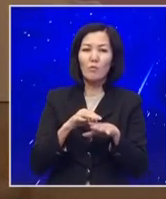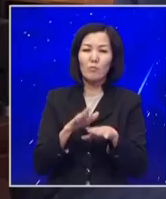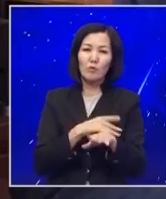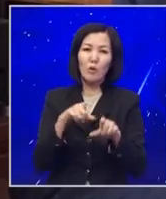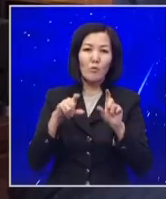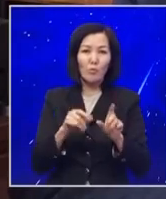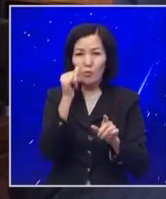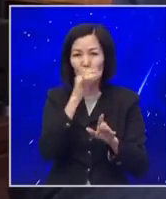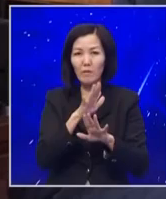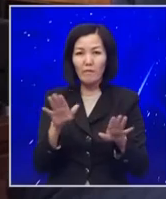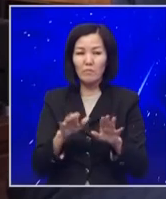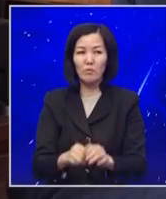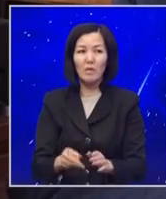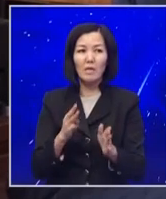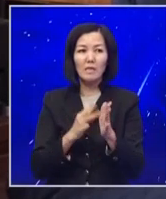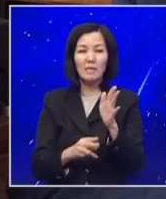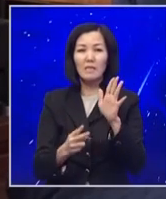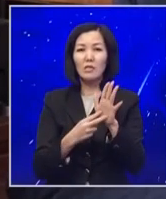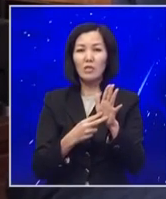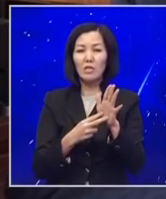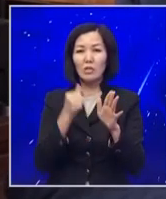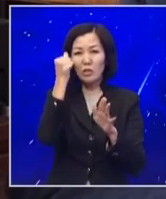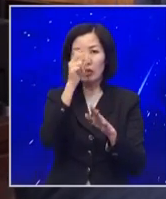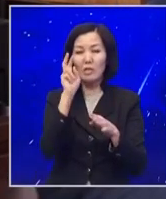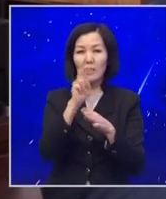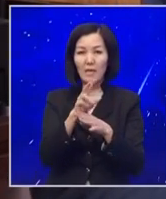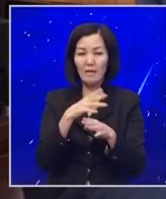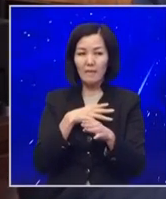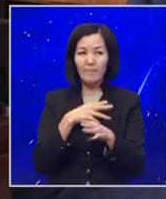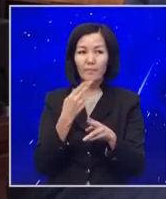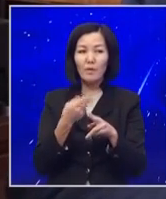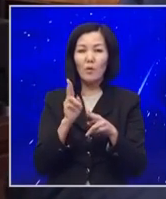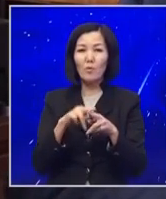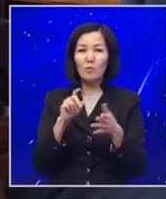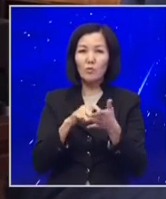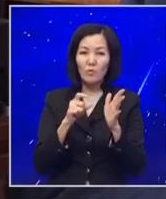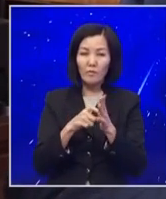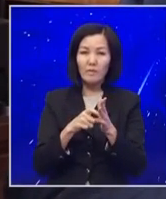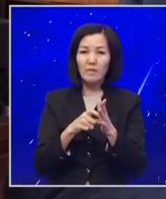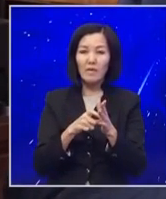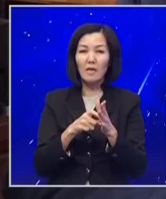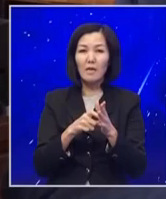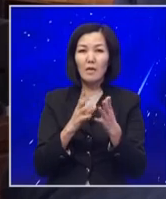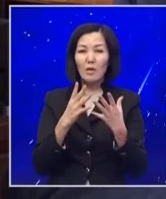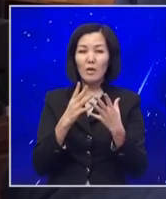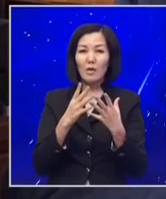алмайды. 87-те келгем, 87-тен бастап осы общество слепықта, мүгедек